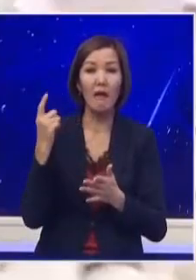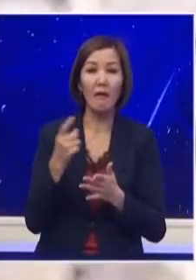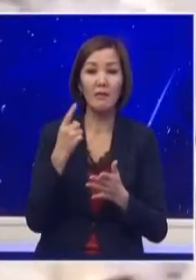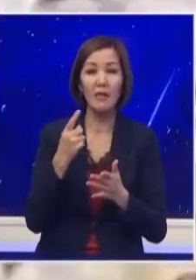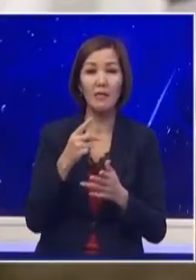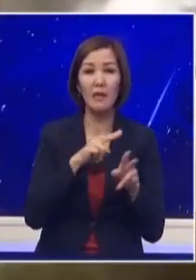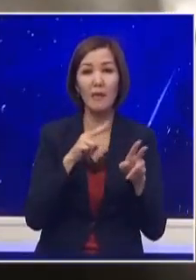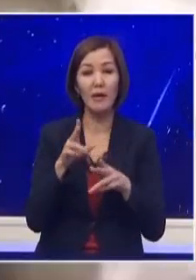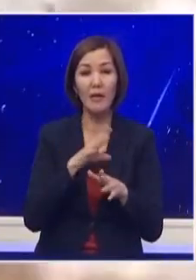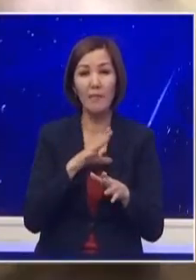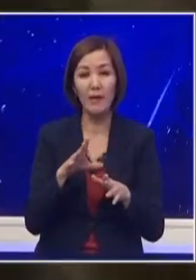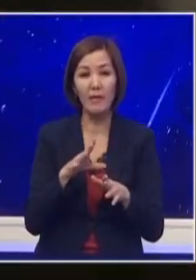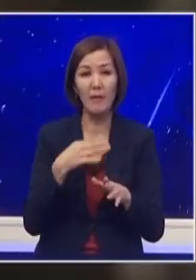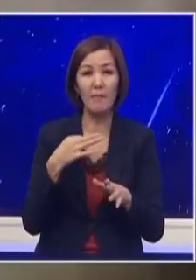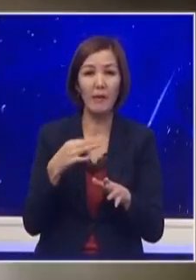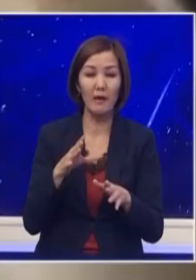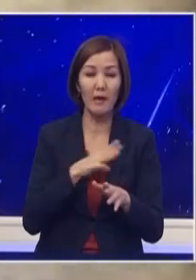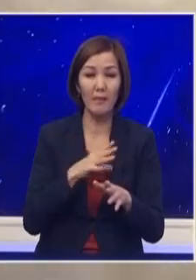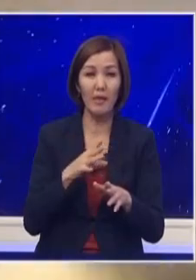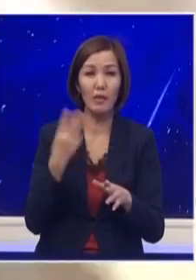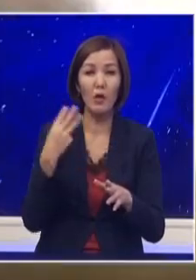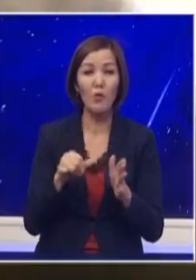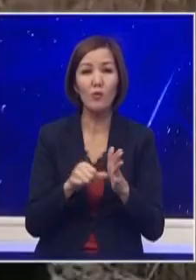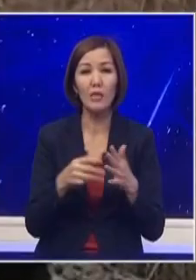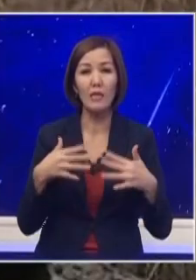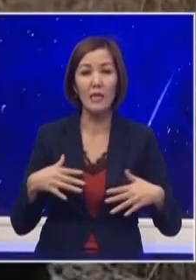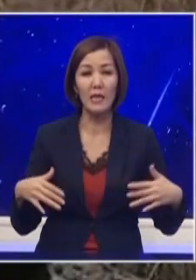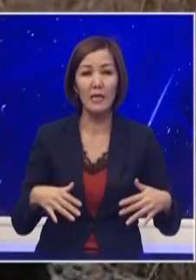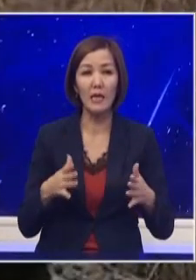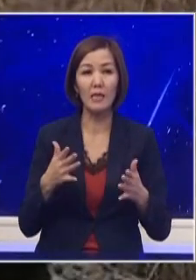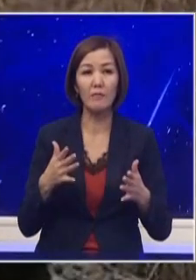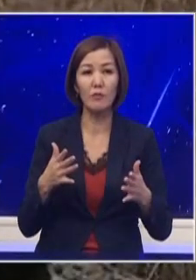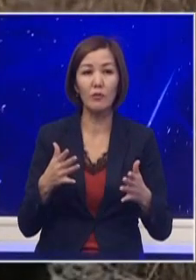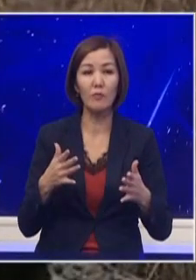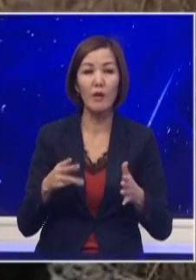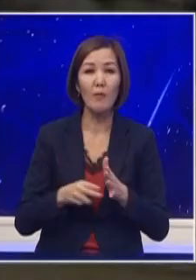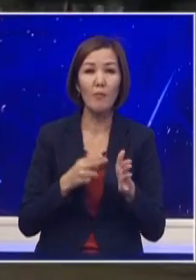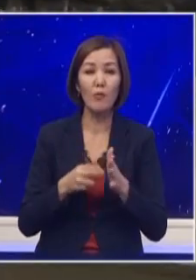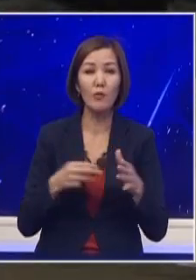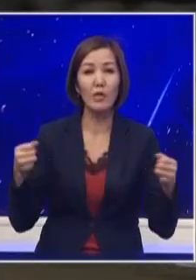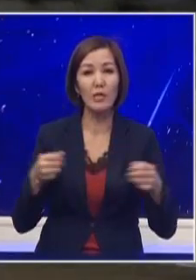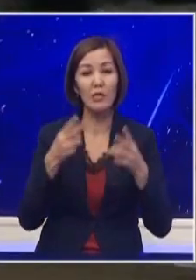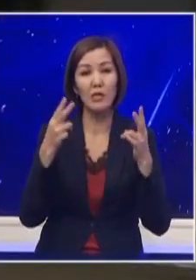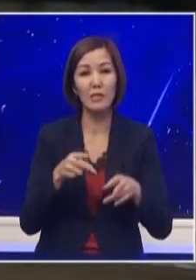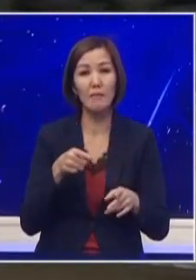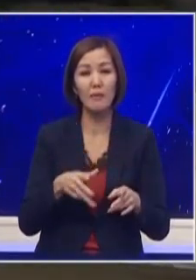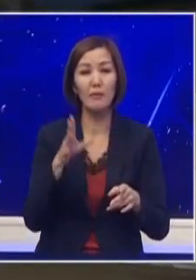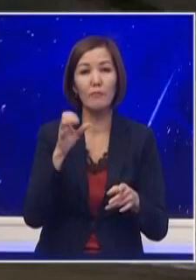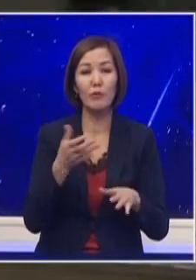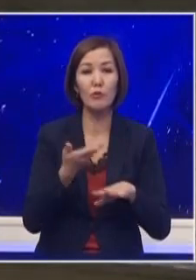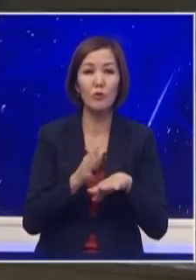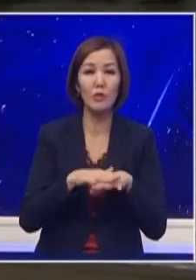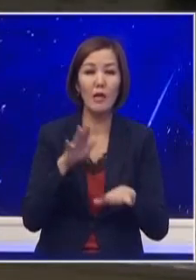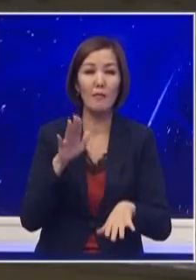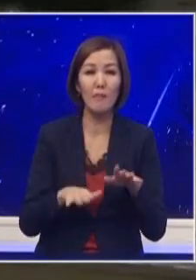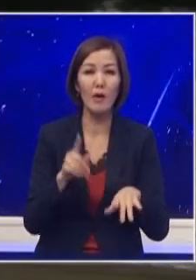жіберетін шаруаларда тым бейғам. Салдарынан 36 бас ірі қара отарбаның табанына тапталған. 1500 тонна салмақ